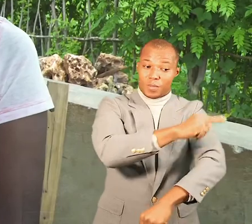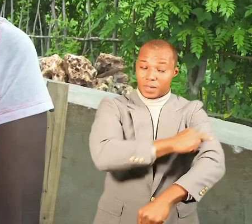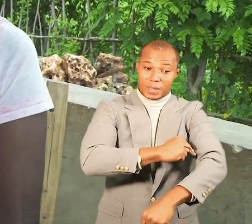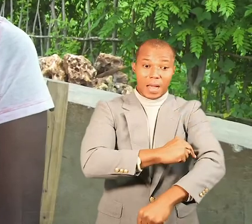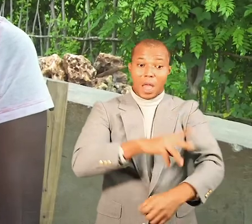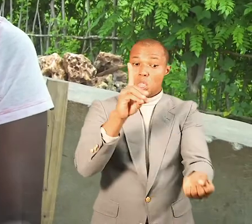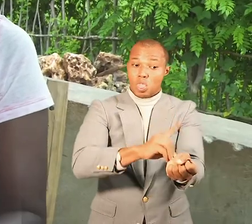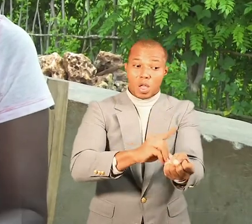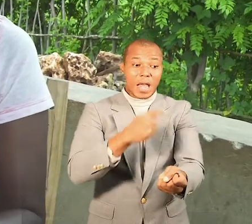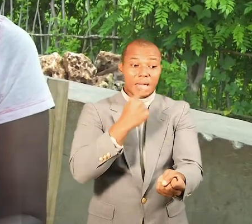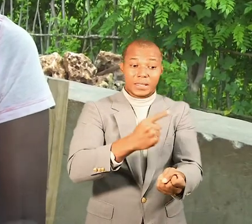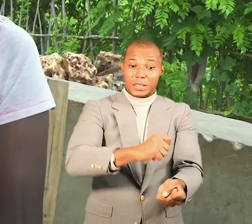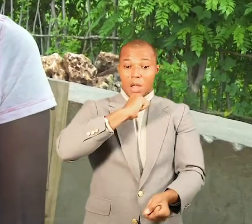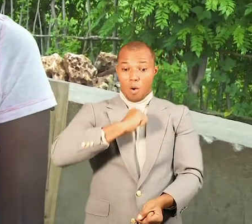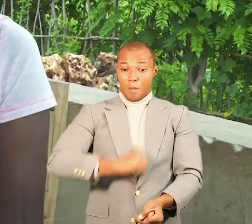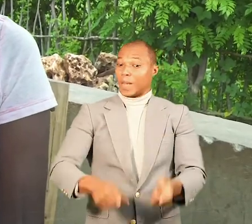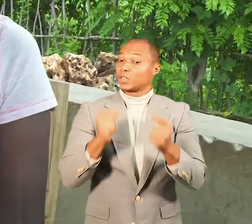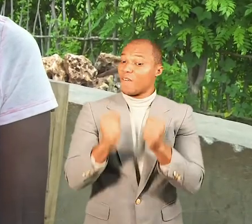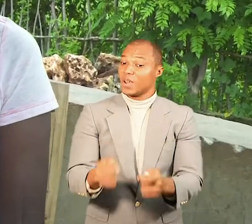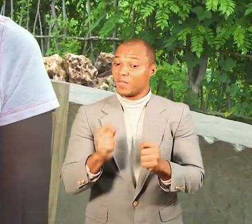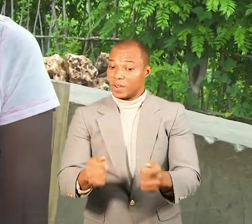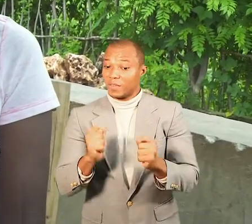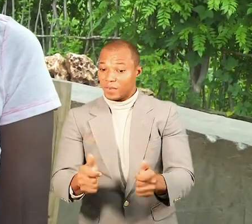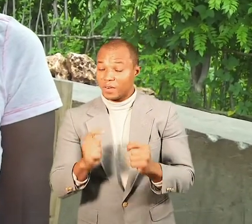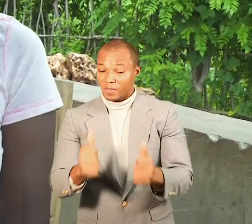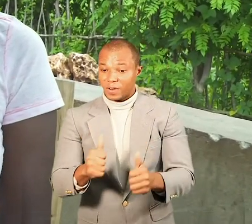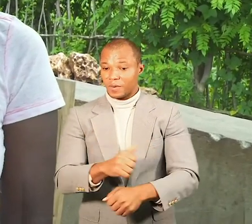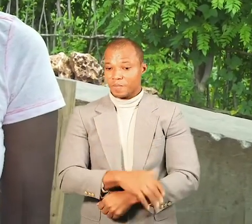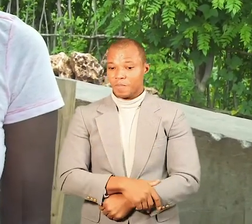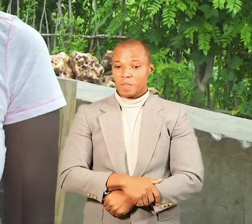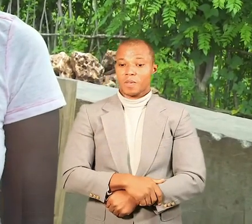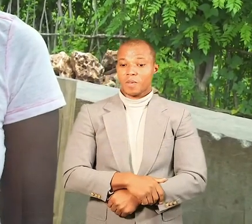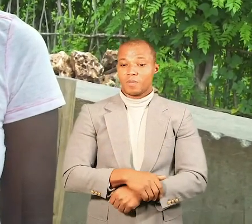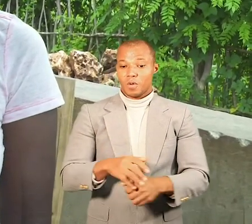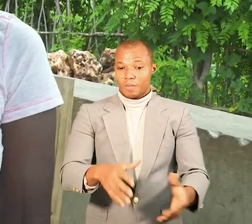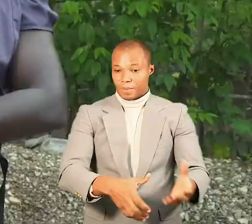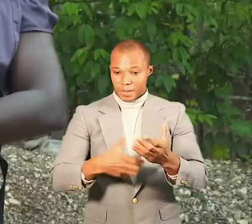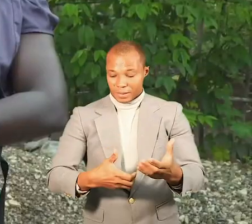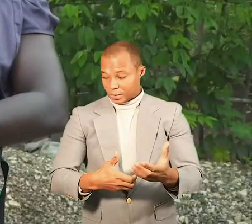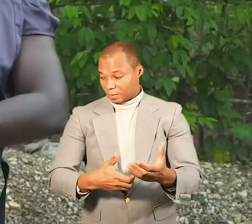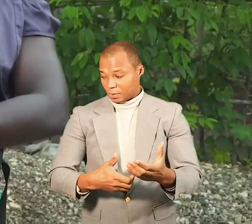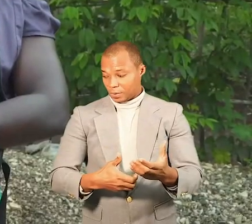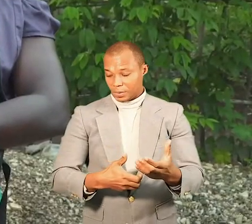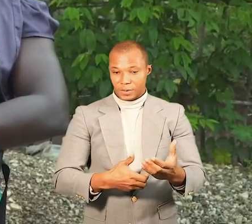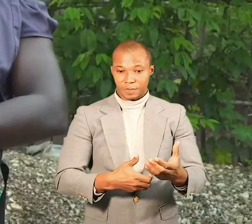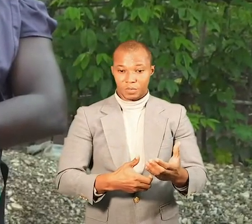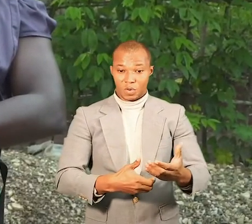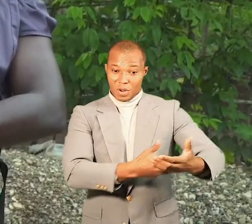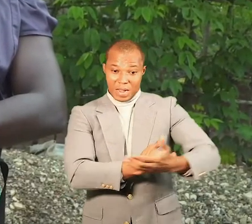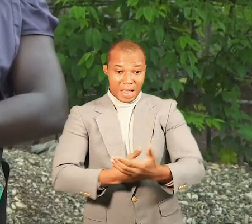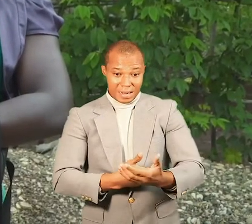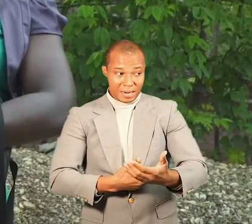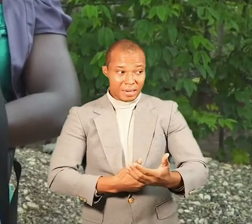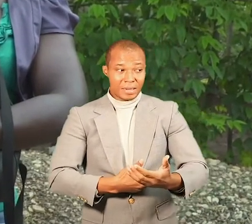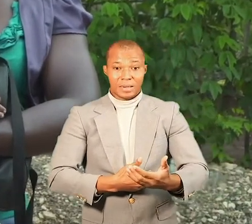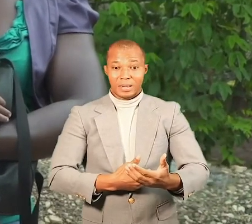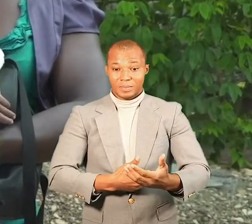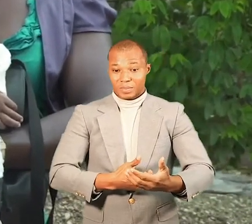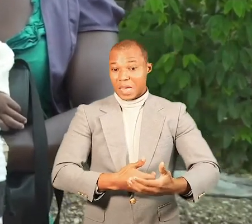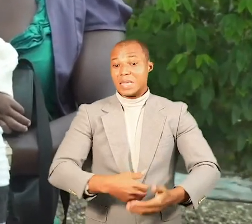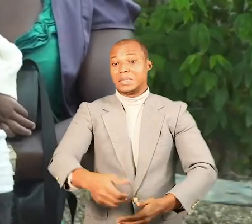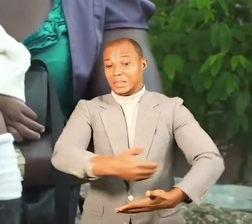tout de suite là même goti en tout yo tout fait opération yo tout quanti mon là mais malgré a pays nos deuxième conseiller mon cap dit